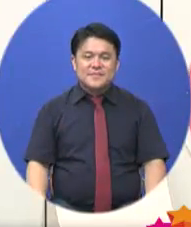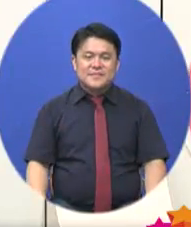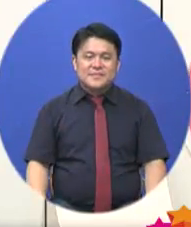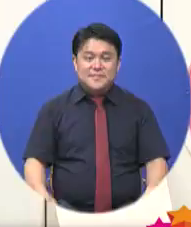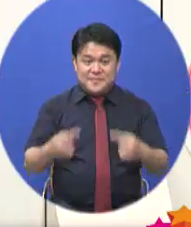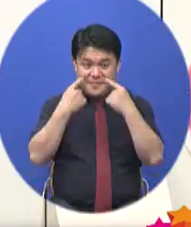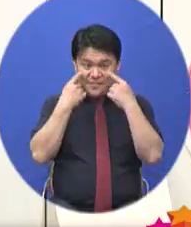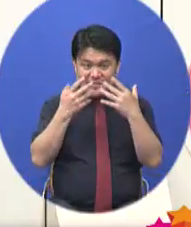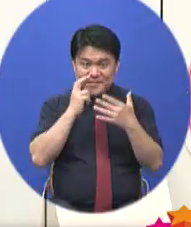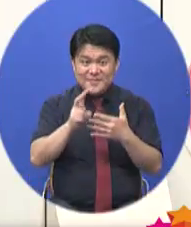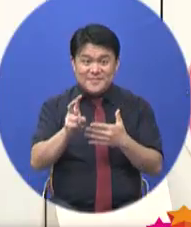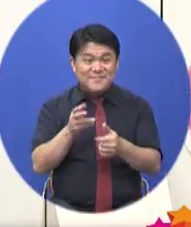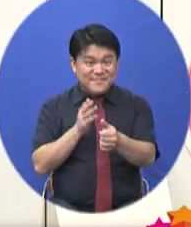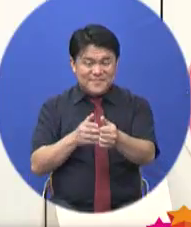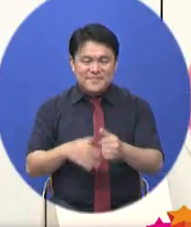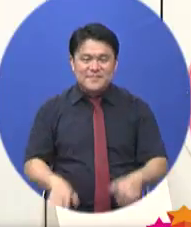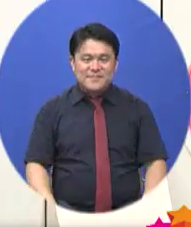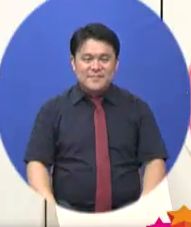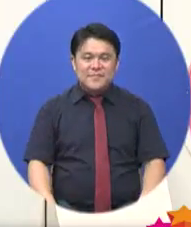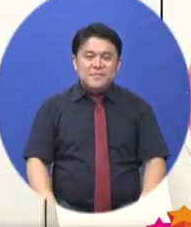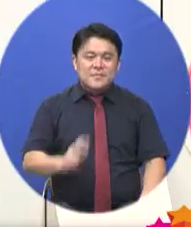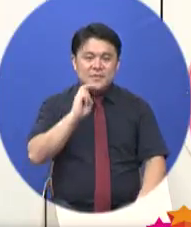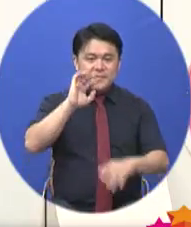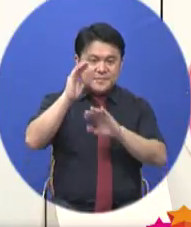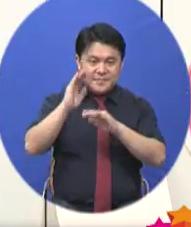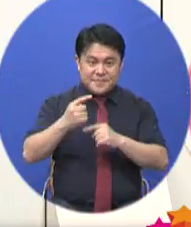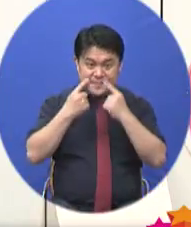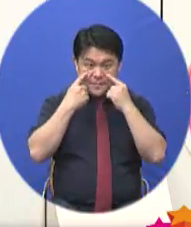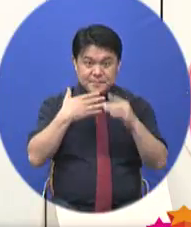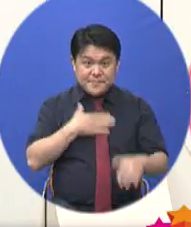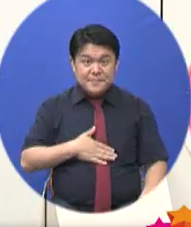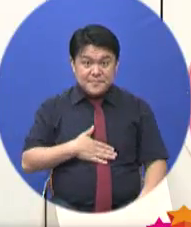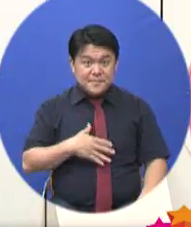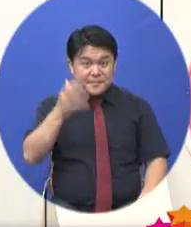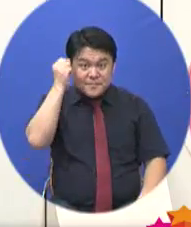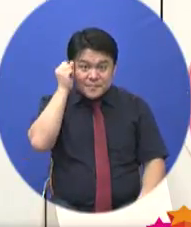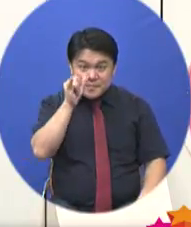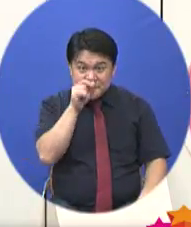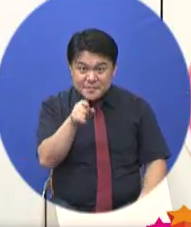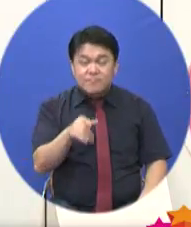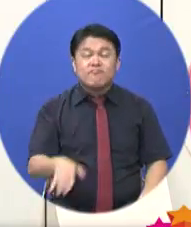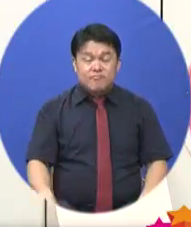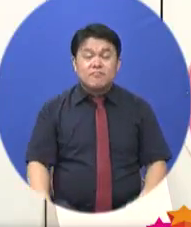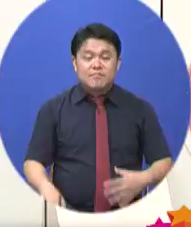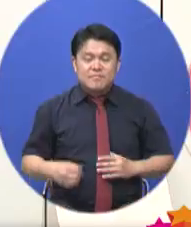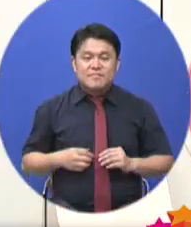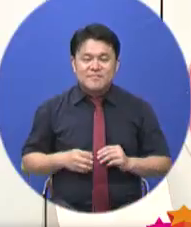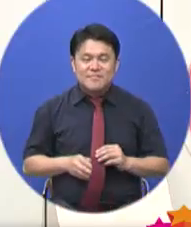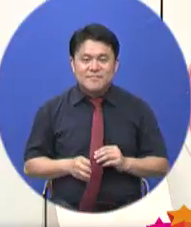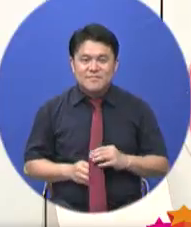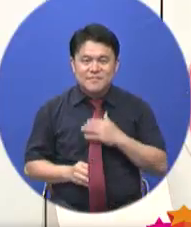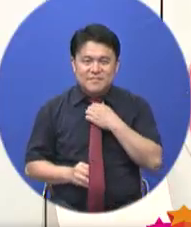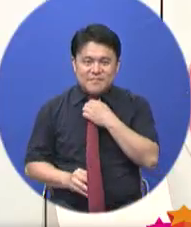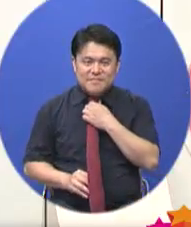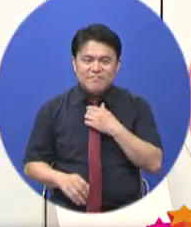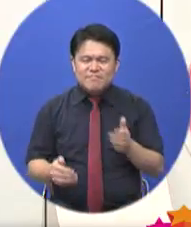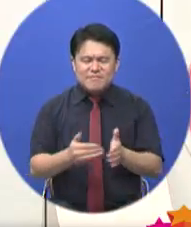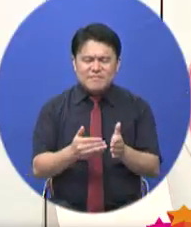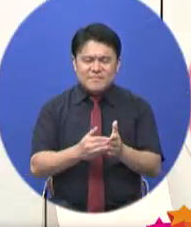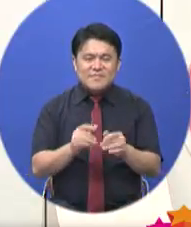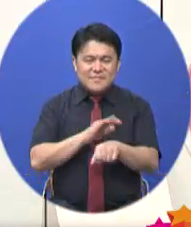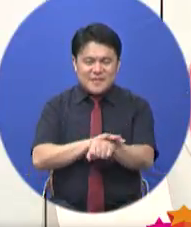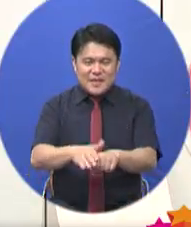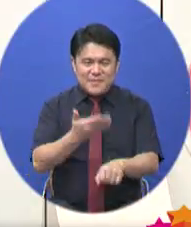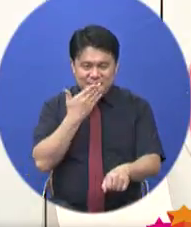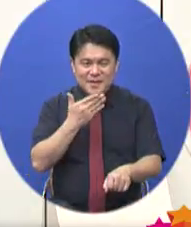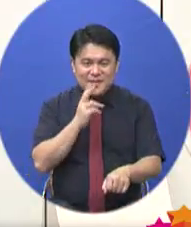네. 정확하게만 하시면 돼요. 네. 가사는 정확하게 아시죠? 기억하시죠? 네. 네. 네. 그러시면 아, 잘하실